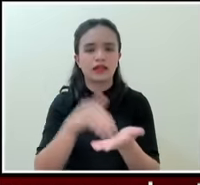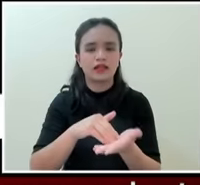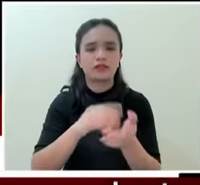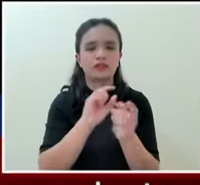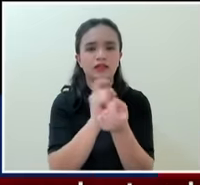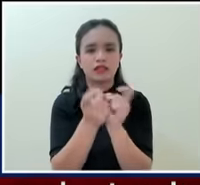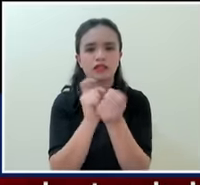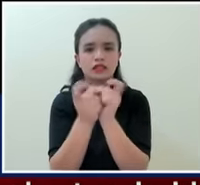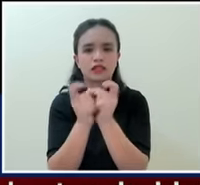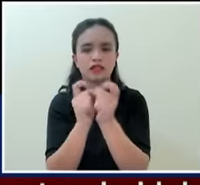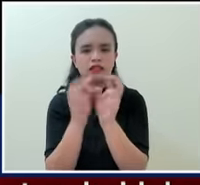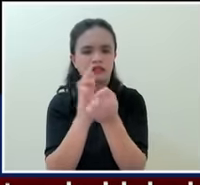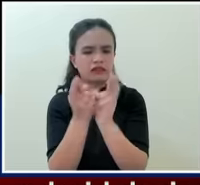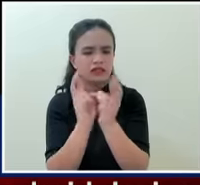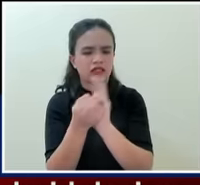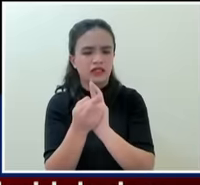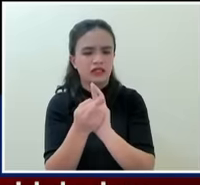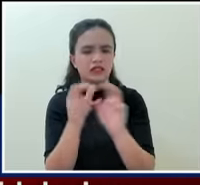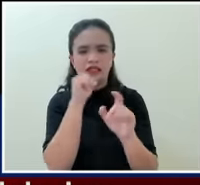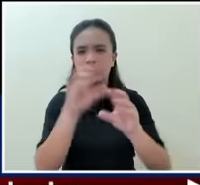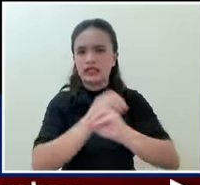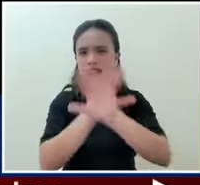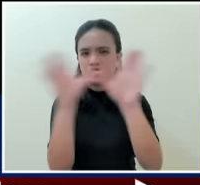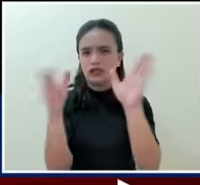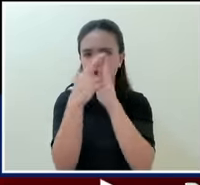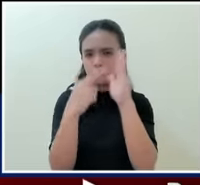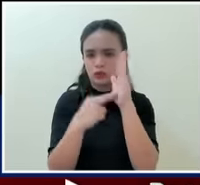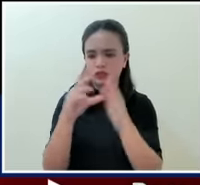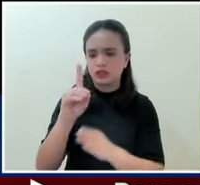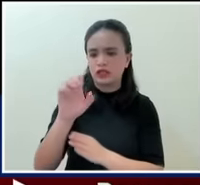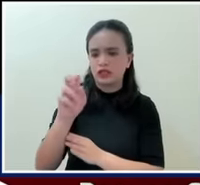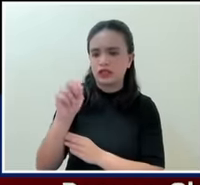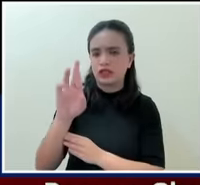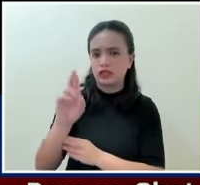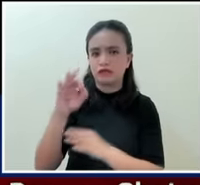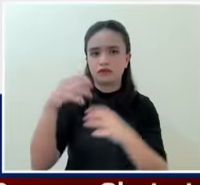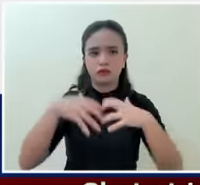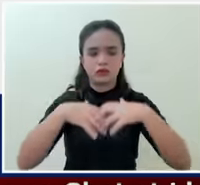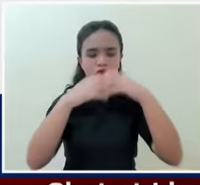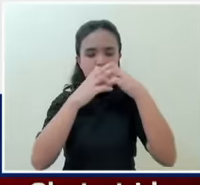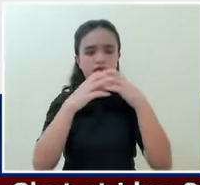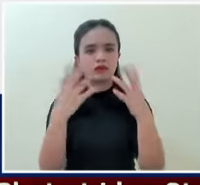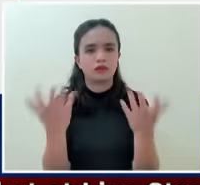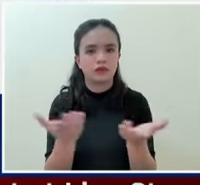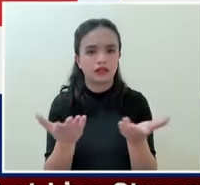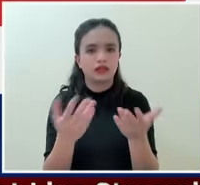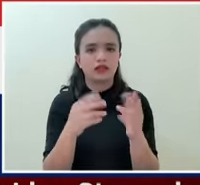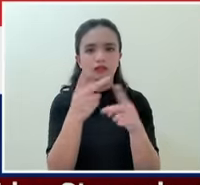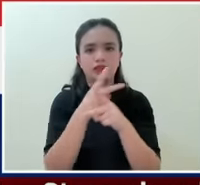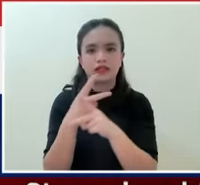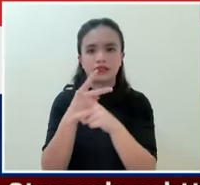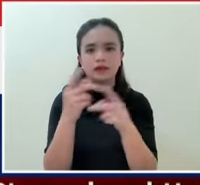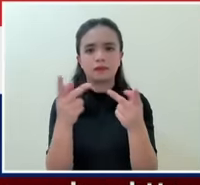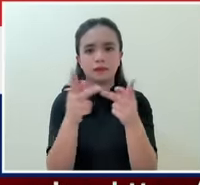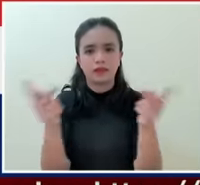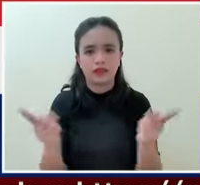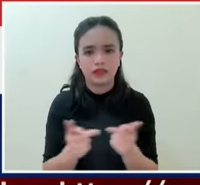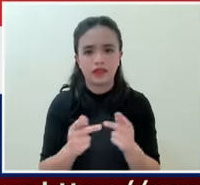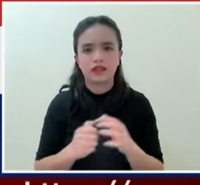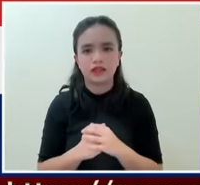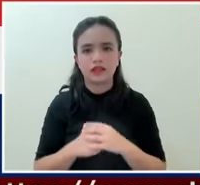anyay malabong patakaran ng DNR sa pag-develop ng mga protected area. In this case, pwede lang